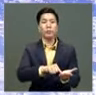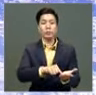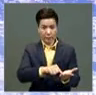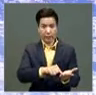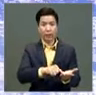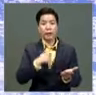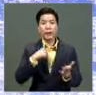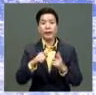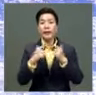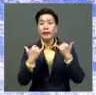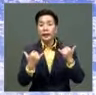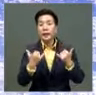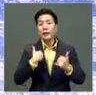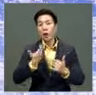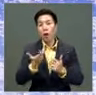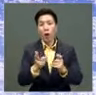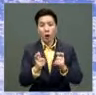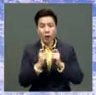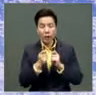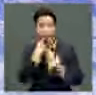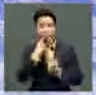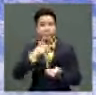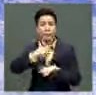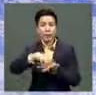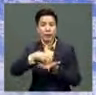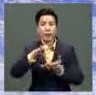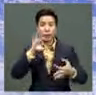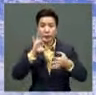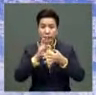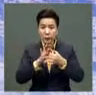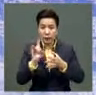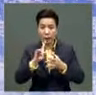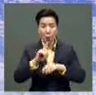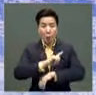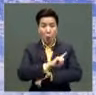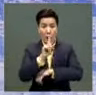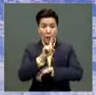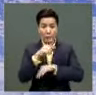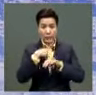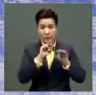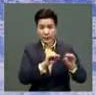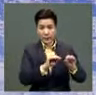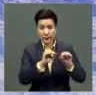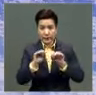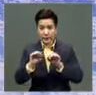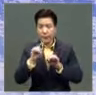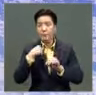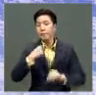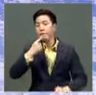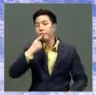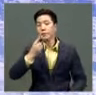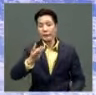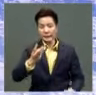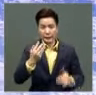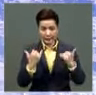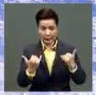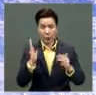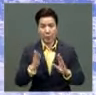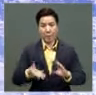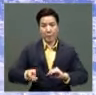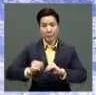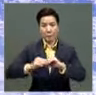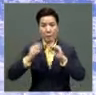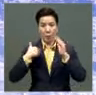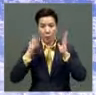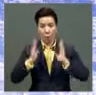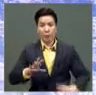วันนี้ผมจะขออนุญาตได้ขยับเรื่องของรายงานสถานการณ์รายวันนะครับแต่แพรมไว้หน่อยนึงแล้วครับวันนี้มีเพิ่ม7ร